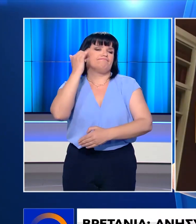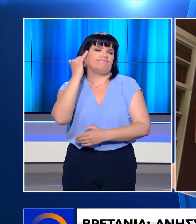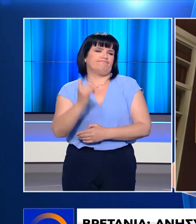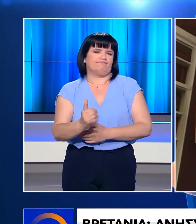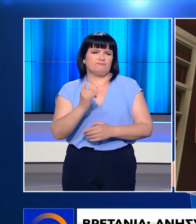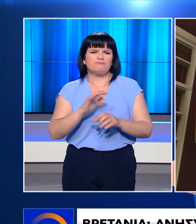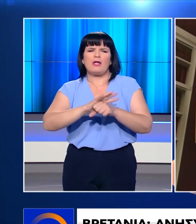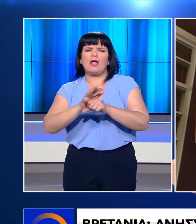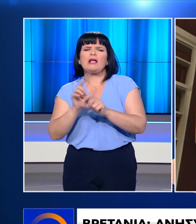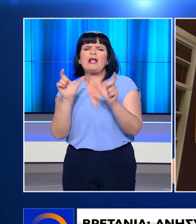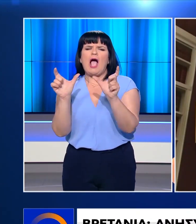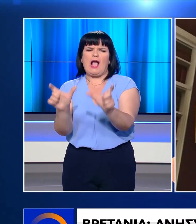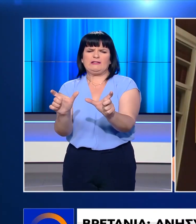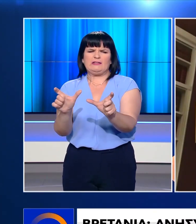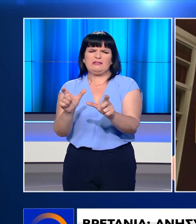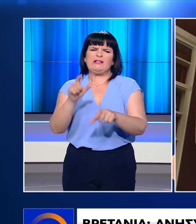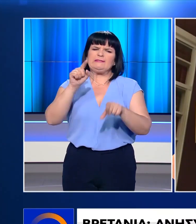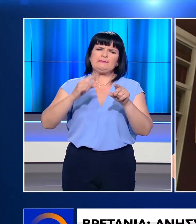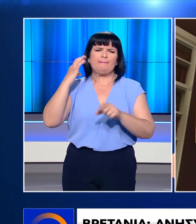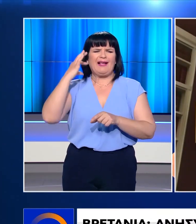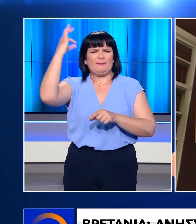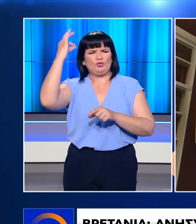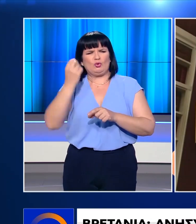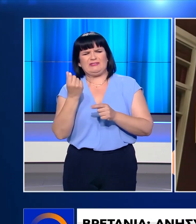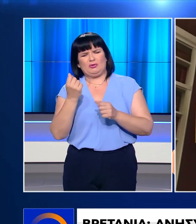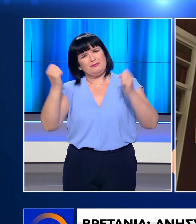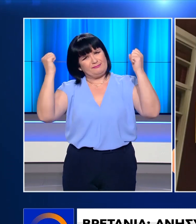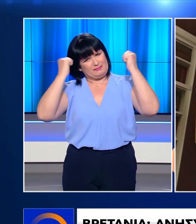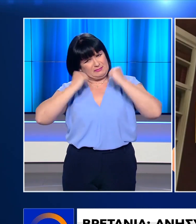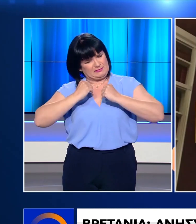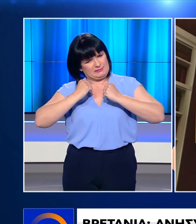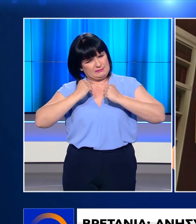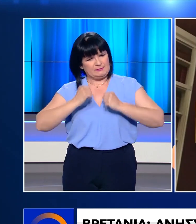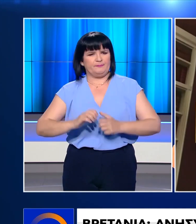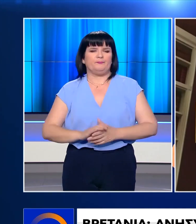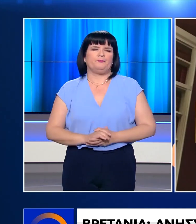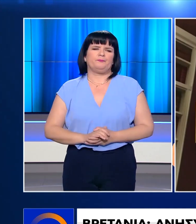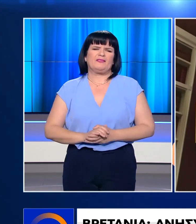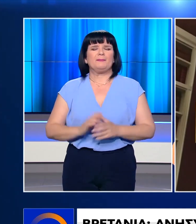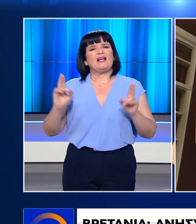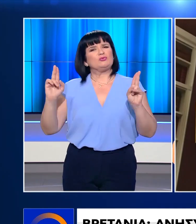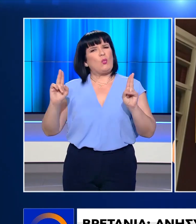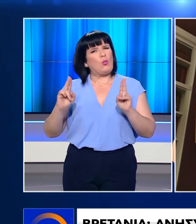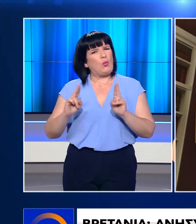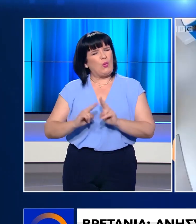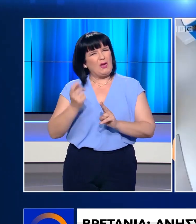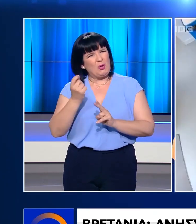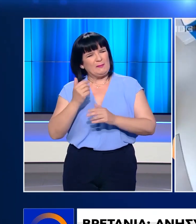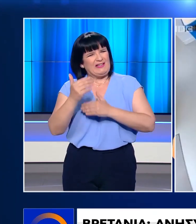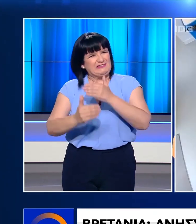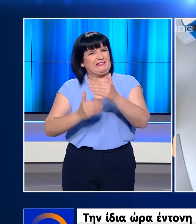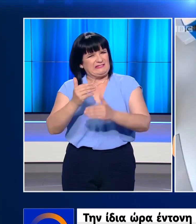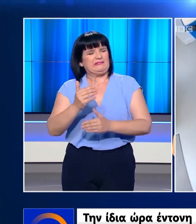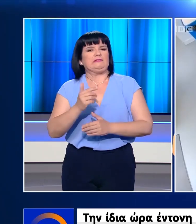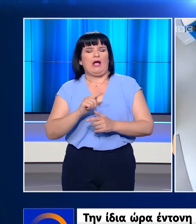is having a very significant impact on our economy. We are likely to face a severe recession, the likes of which we haven't seen. Την